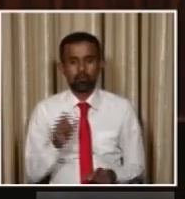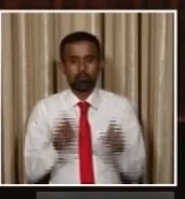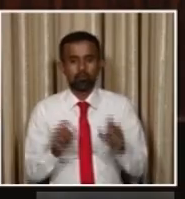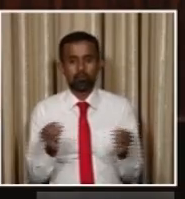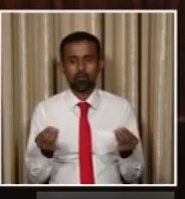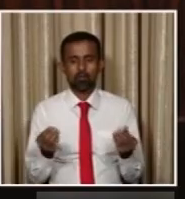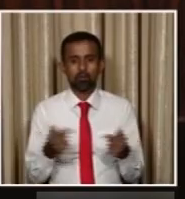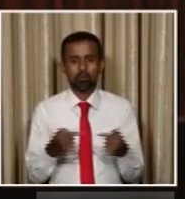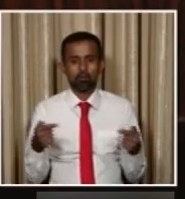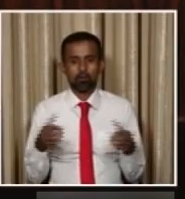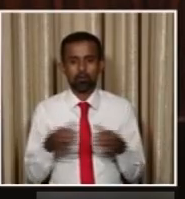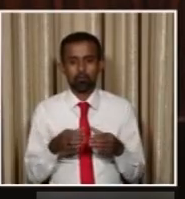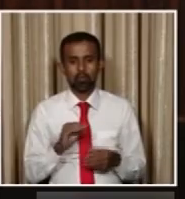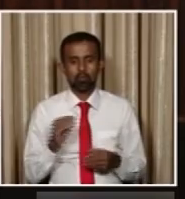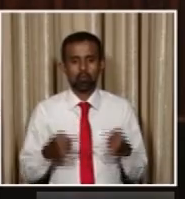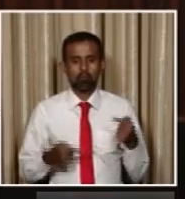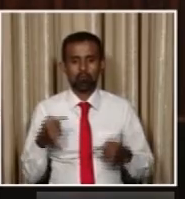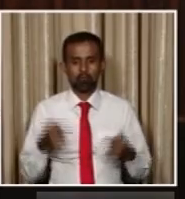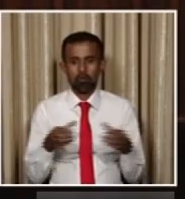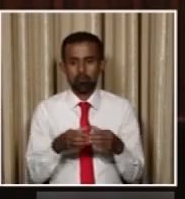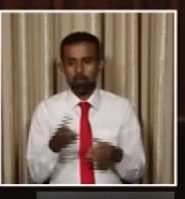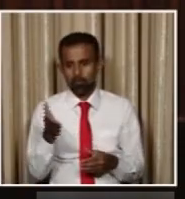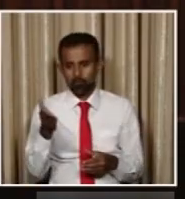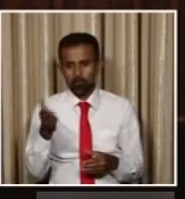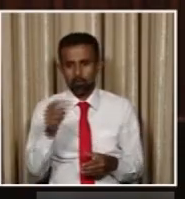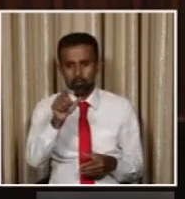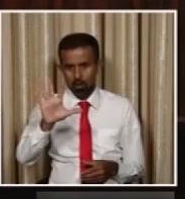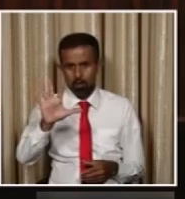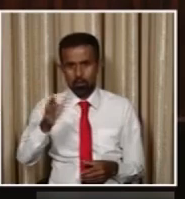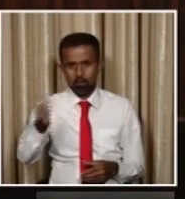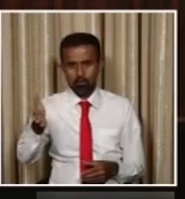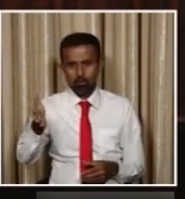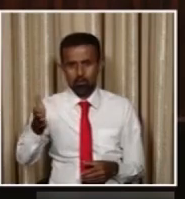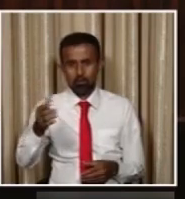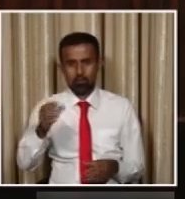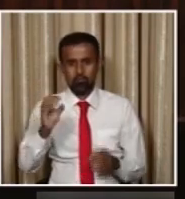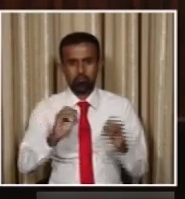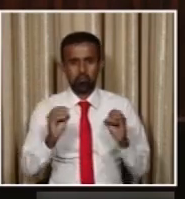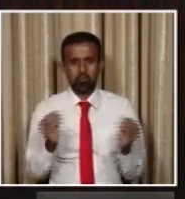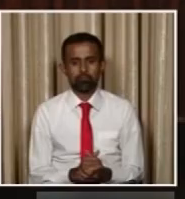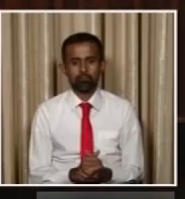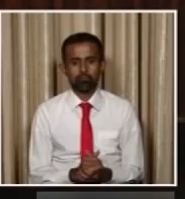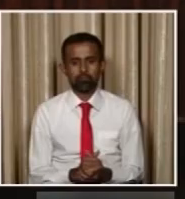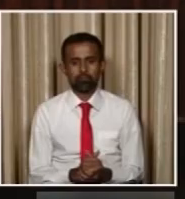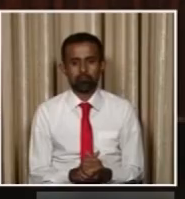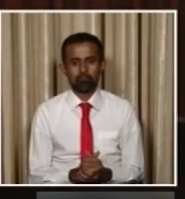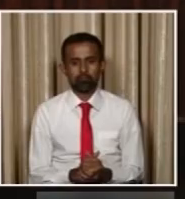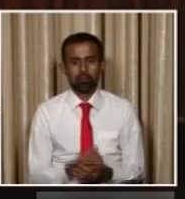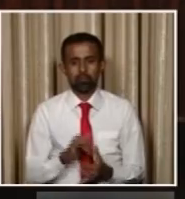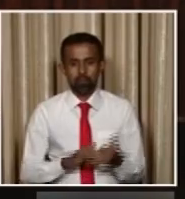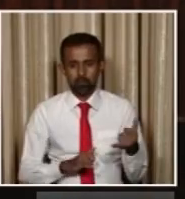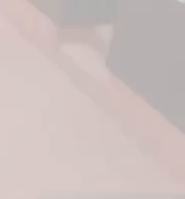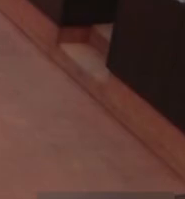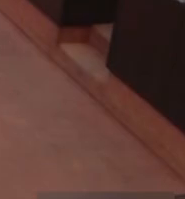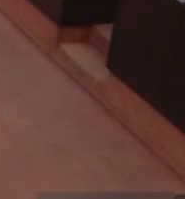විපක්ෂය ගෙනාපු කල්තබේ විවාදයක්. විපක්ෂින්නේ 5 දෙනයි මට හිතෙන්නේ ජනපූර්ණ නැති නිසා මේක ගෙනියන්න බෑ නේද ඉස්සරහට. ලේකම්තුමා